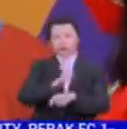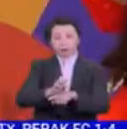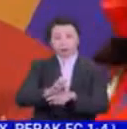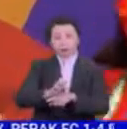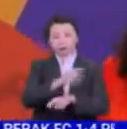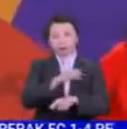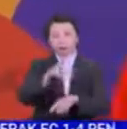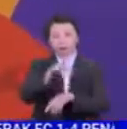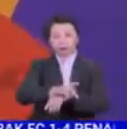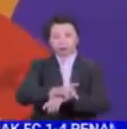dan perak